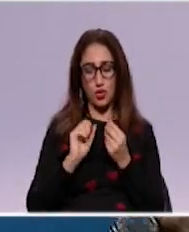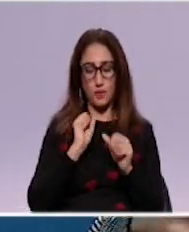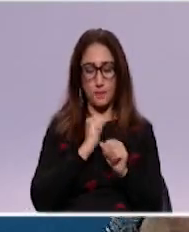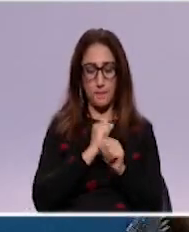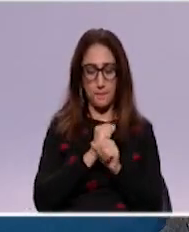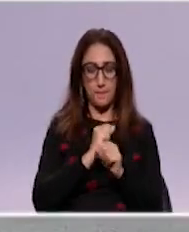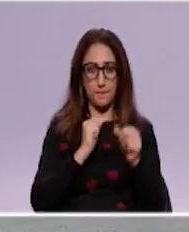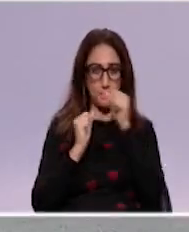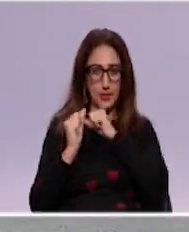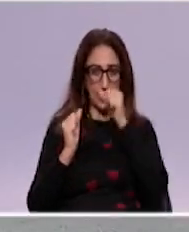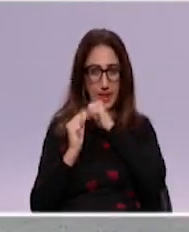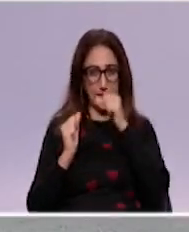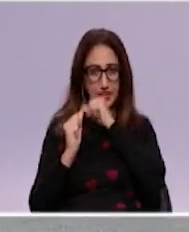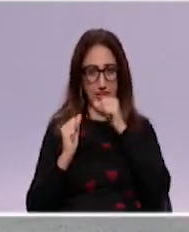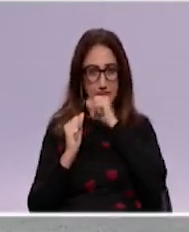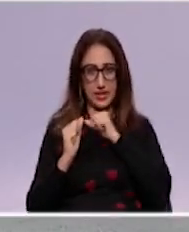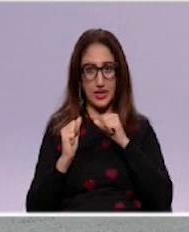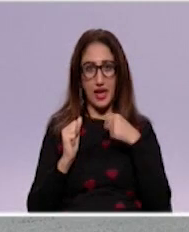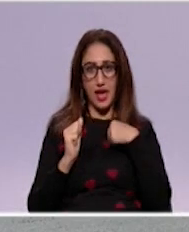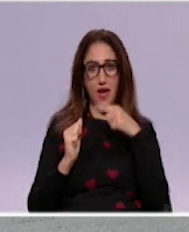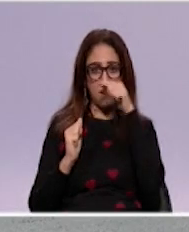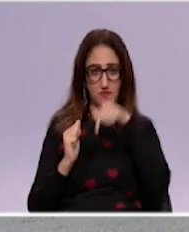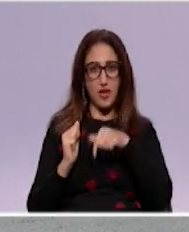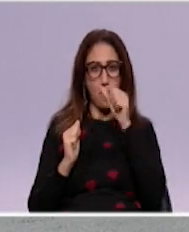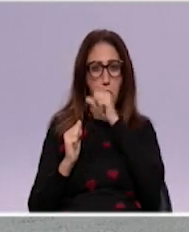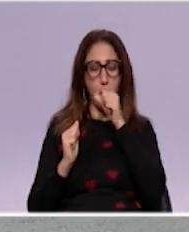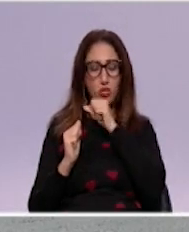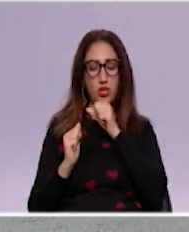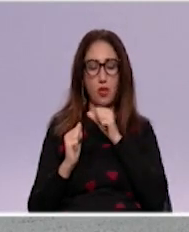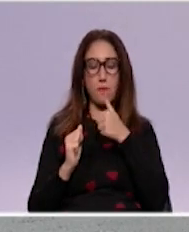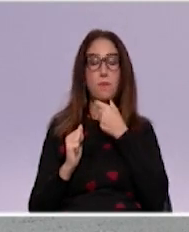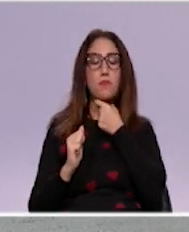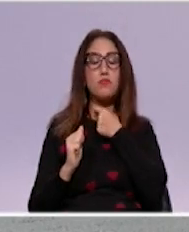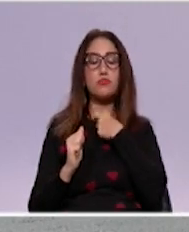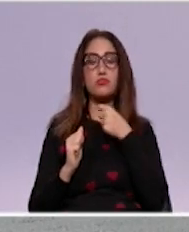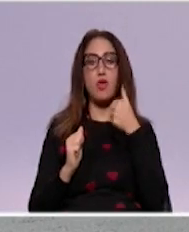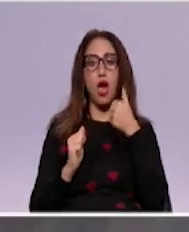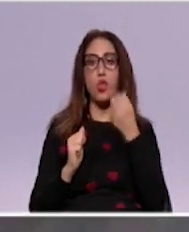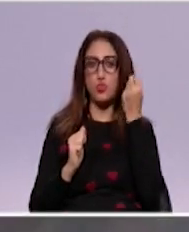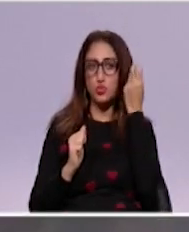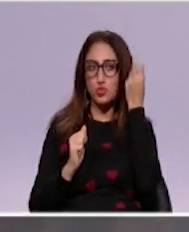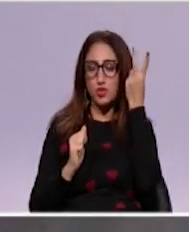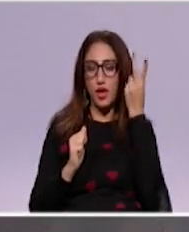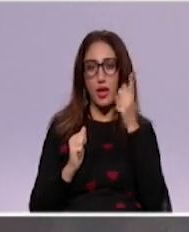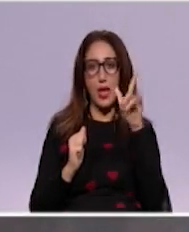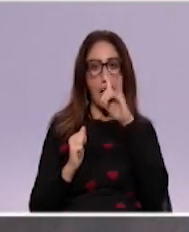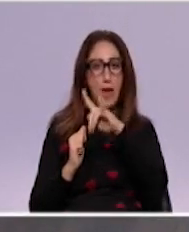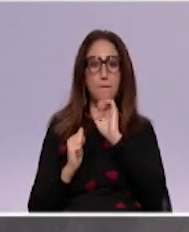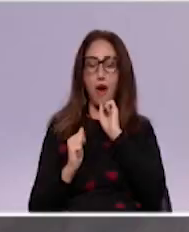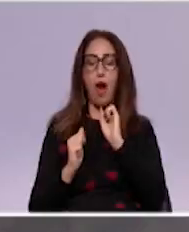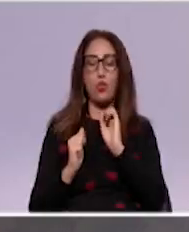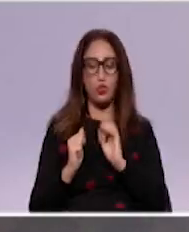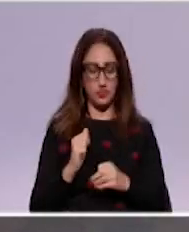معاه اغاني اطفال قال لي بص يا هاني انا النهارده هجيب لك عبد الرحيم منصور شاعر جميل هتحبوا بعض